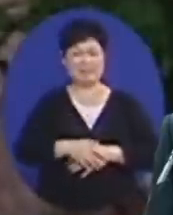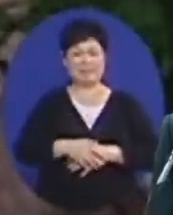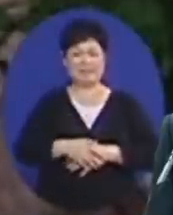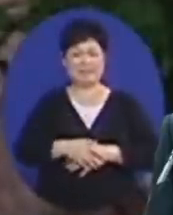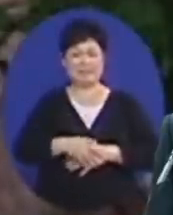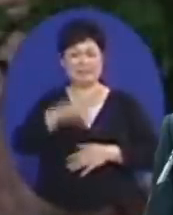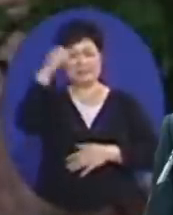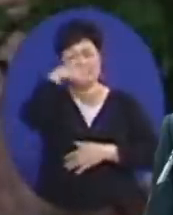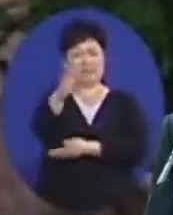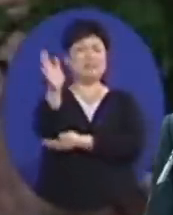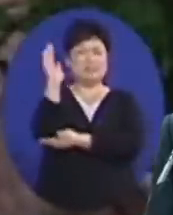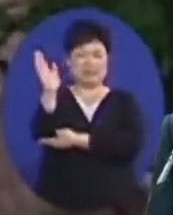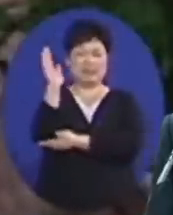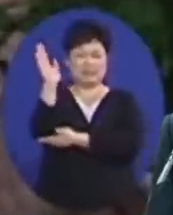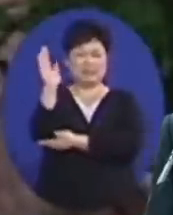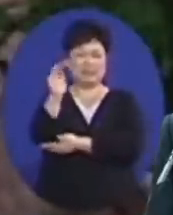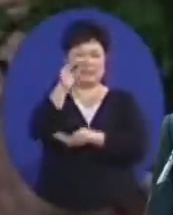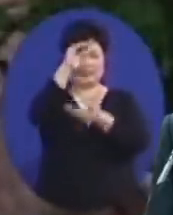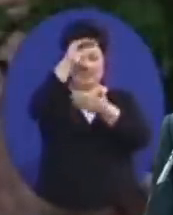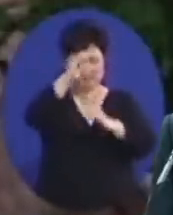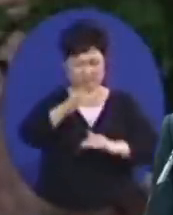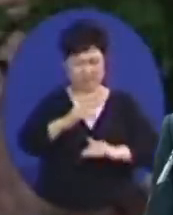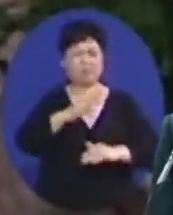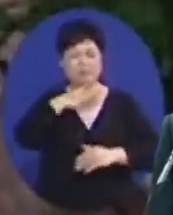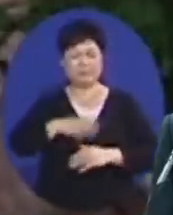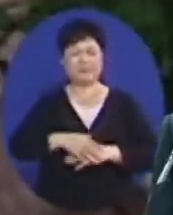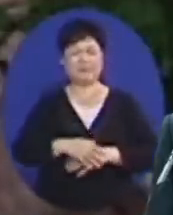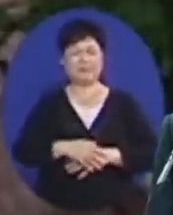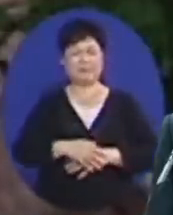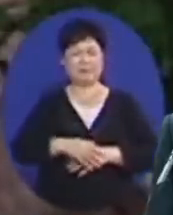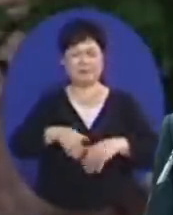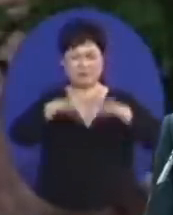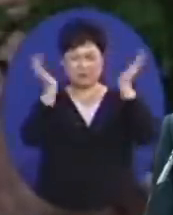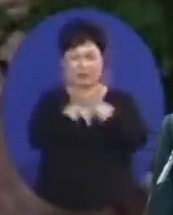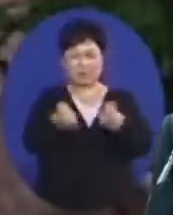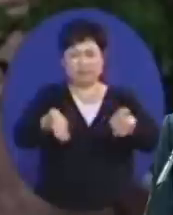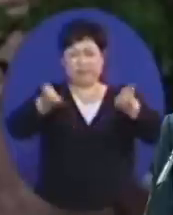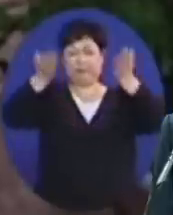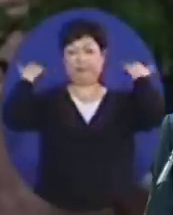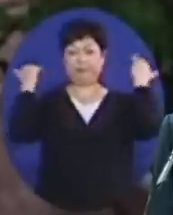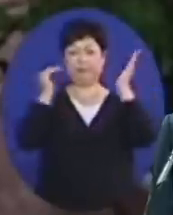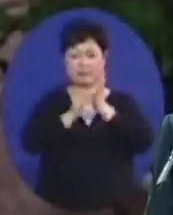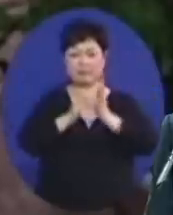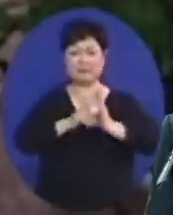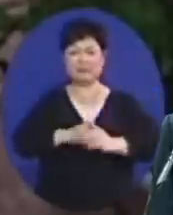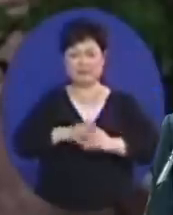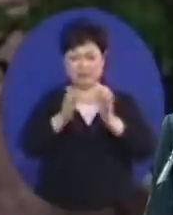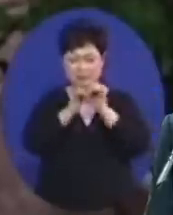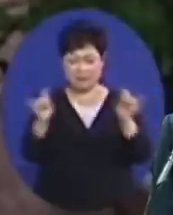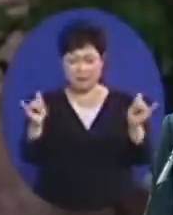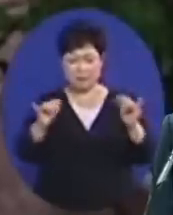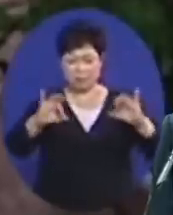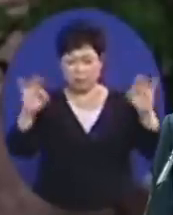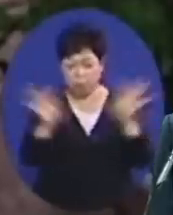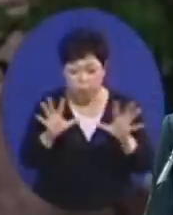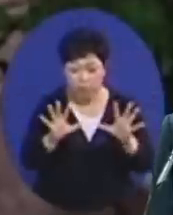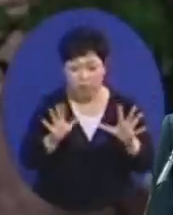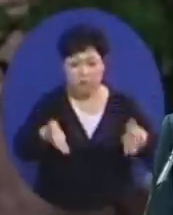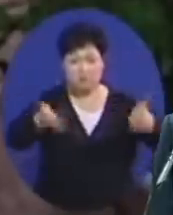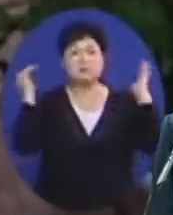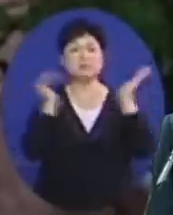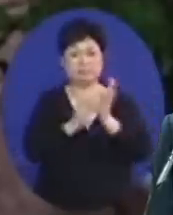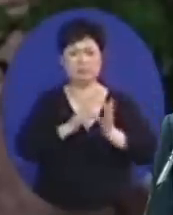그저 이야기거리 속에 남아있을 따름인 것입니다. 다 지나가버렸던 것입니다. 인생은 순식간에 지나가고 마는